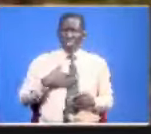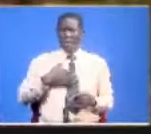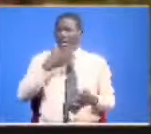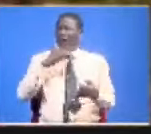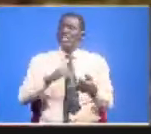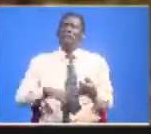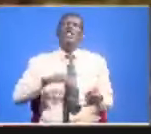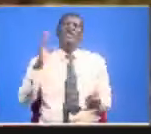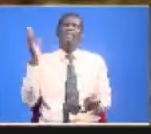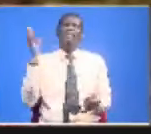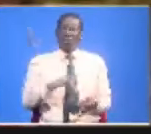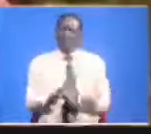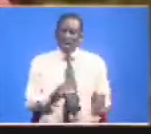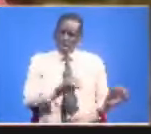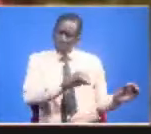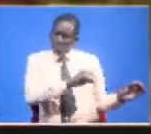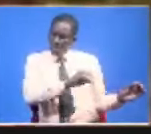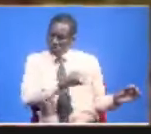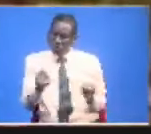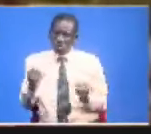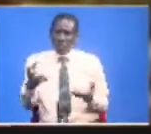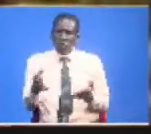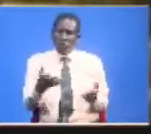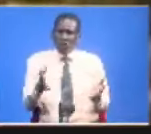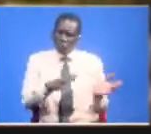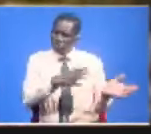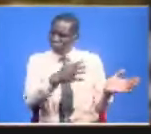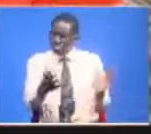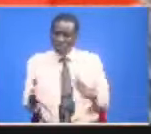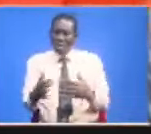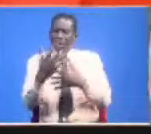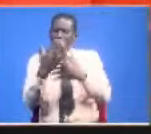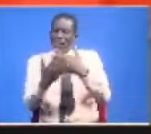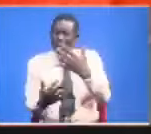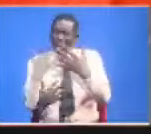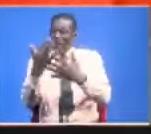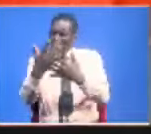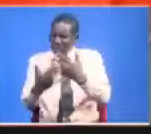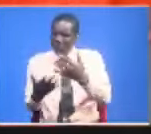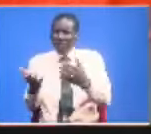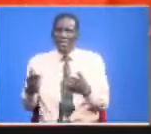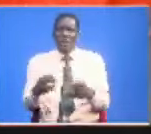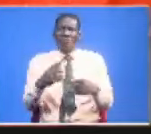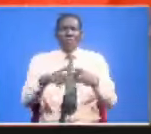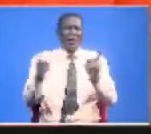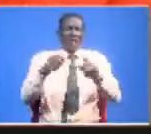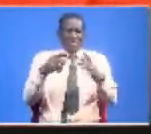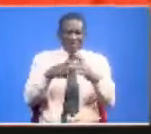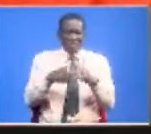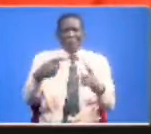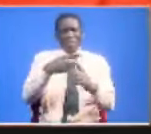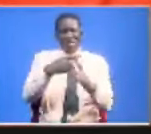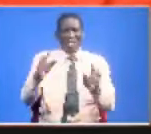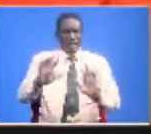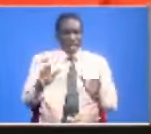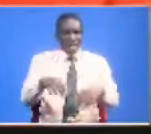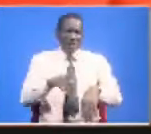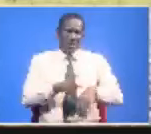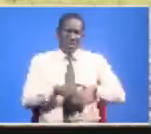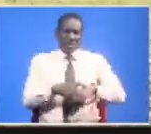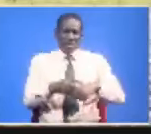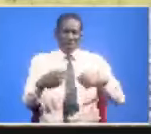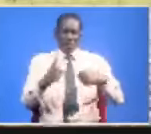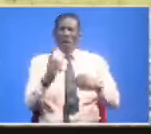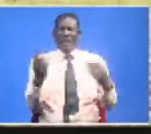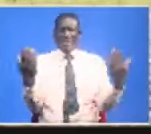amekufa. Nikamsongesa mahali alikuwa ameanguka huko, tamu ilikuwa tu tamu. Lakini hawakuanza kwa kuua. Mwendo wa saa 7